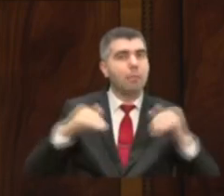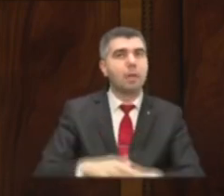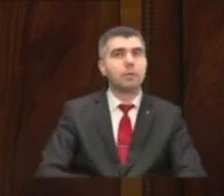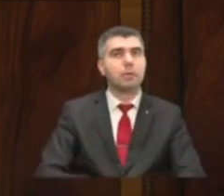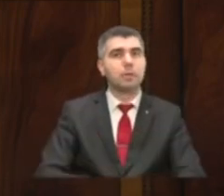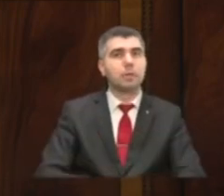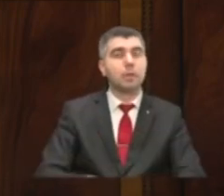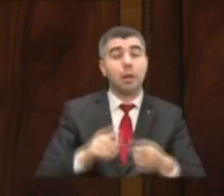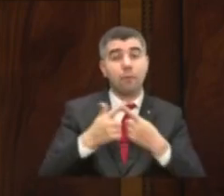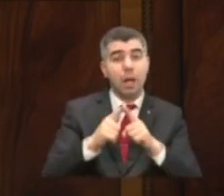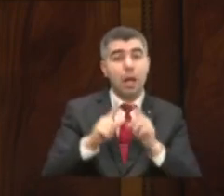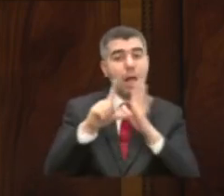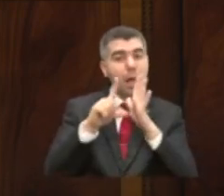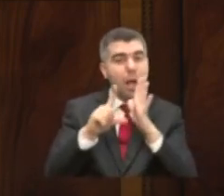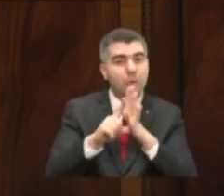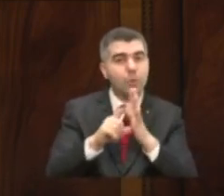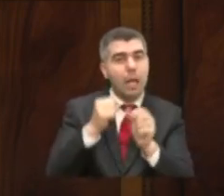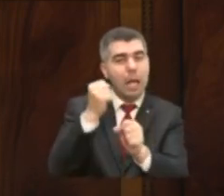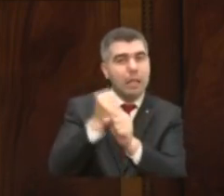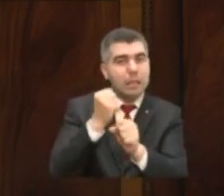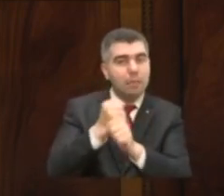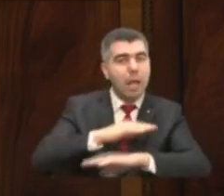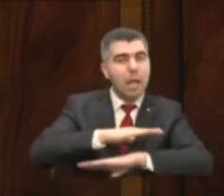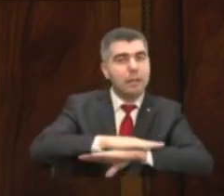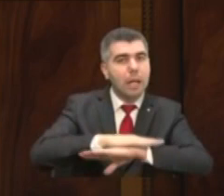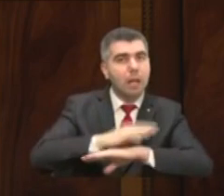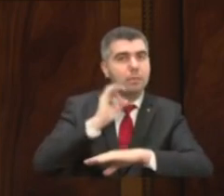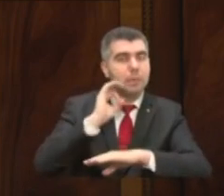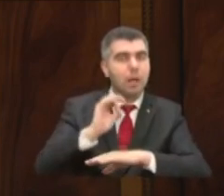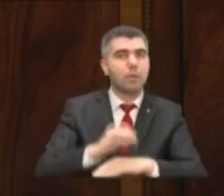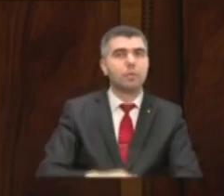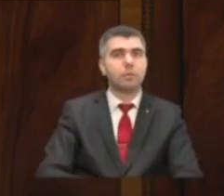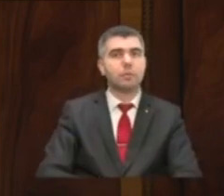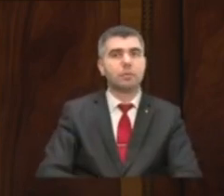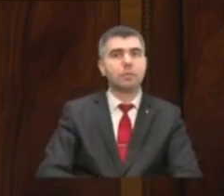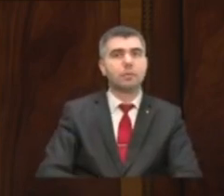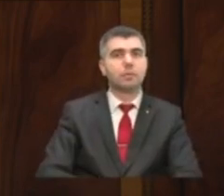واحترام المساطير والقوانين اللي كتشتغل بها المؤسسات. لا ديمقراطية بدون قانون.